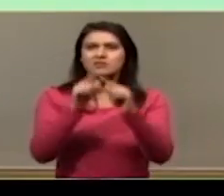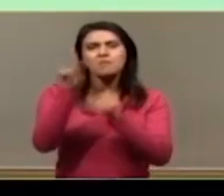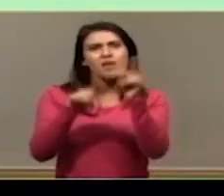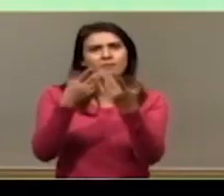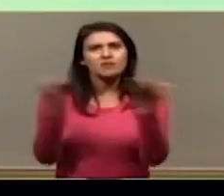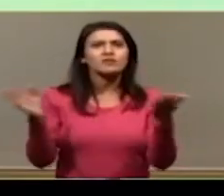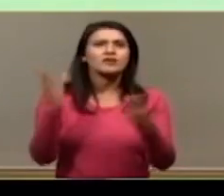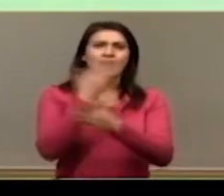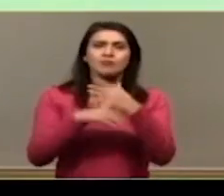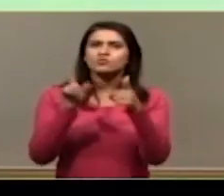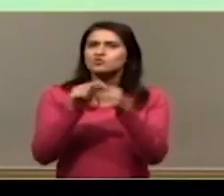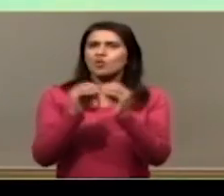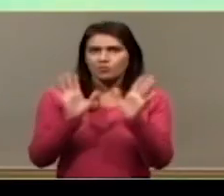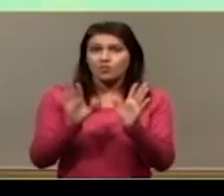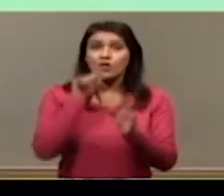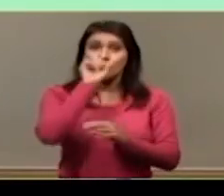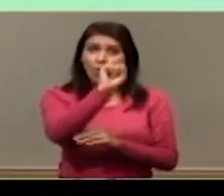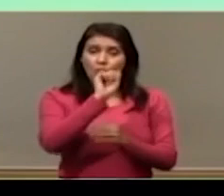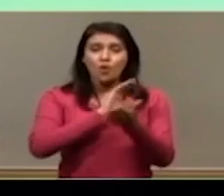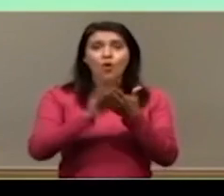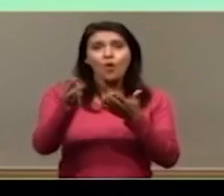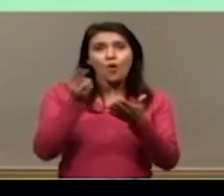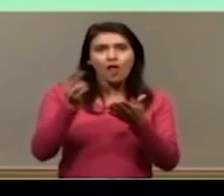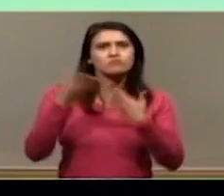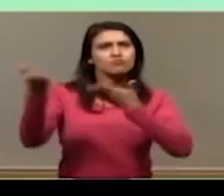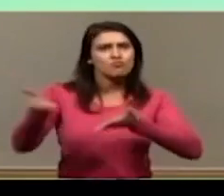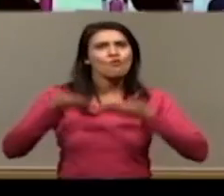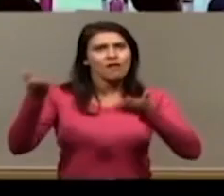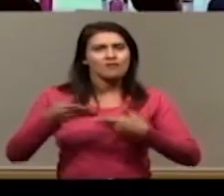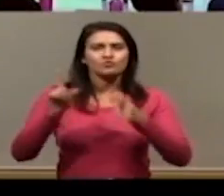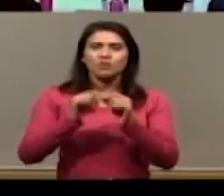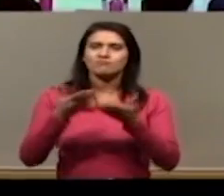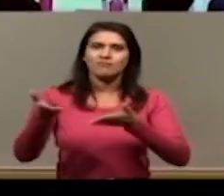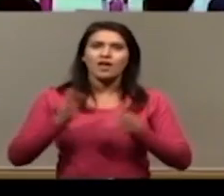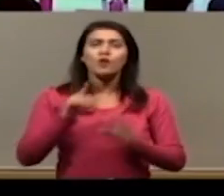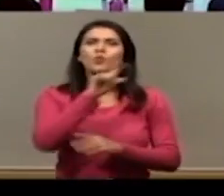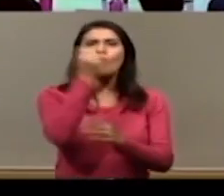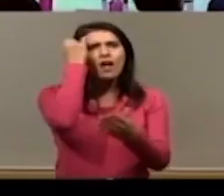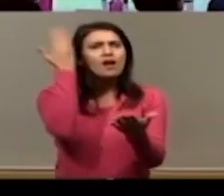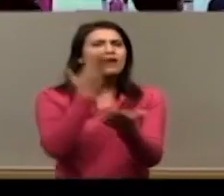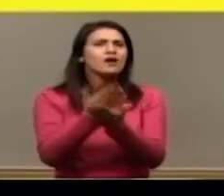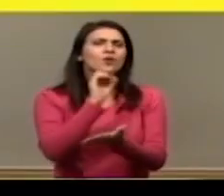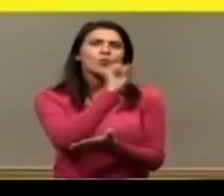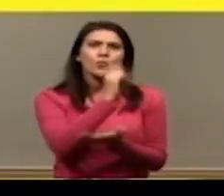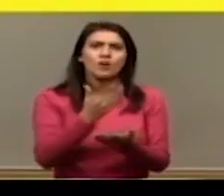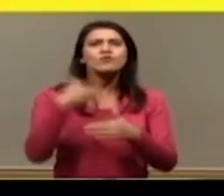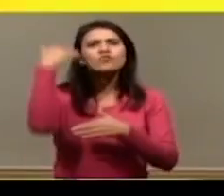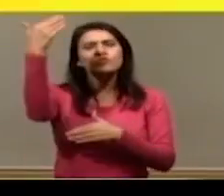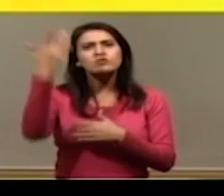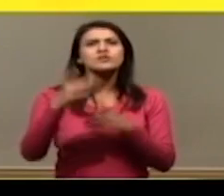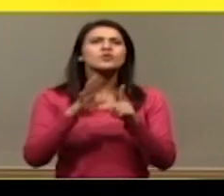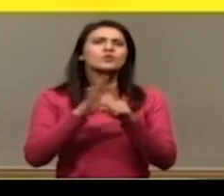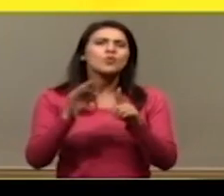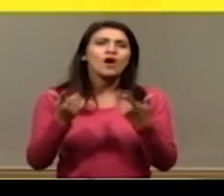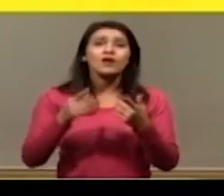हैं, और आप अपने होटल्स में जिस तरह से लेती हैं, क्या आपके सुझाव हैं किस तरह से आगे बढ़ा जाए कि और